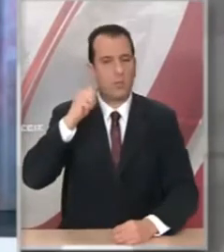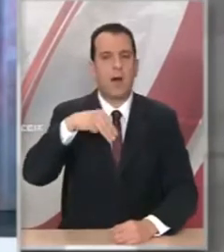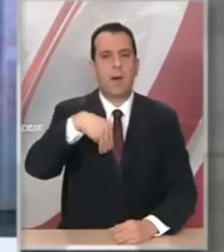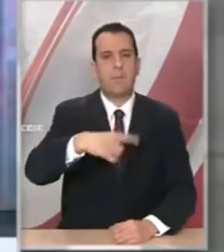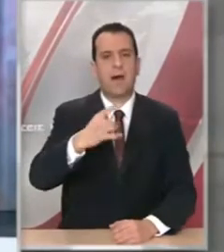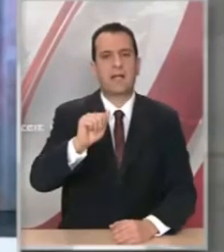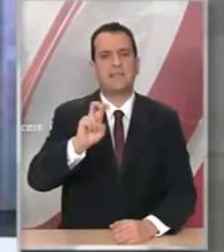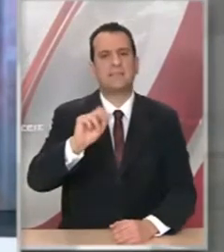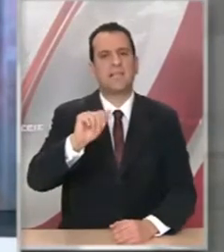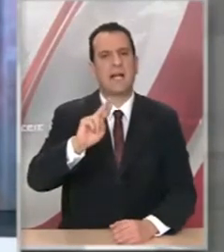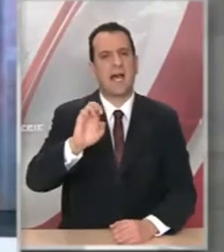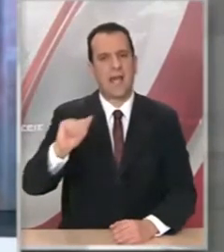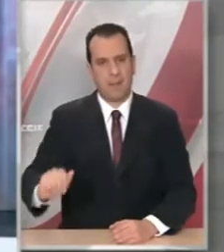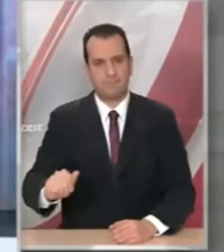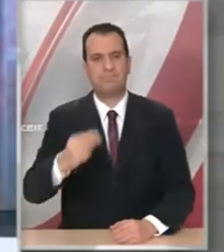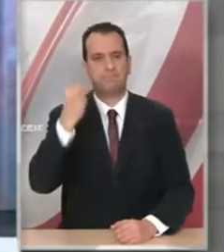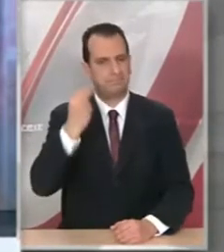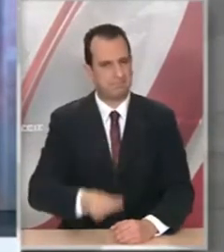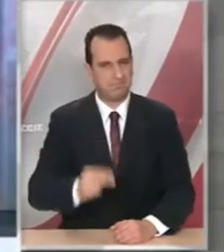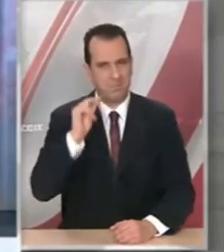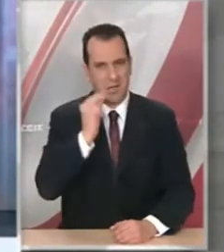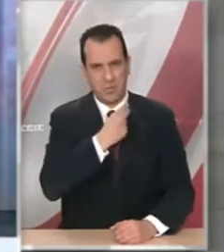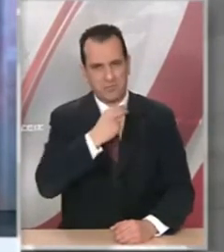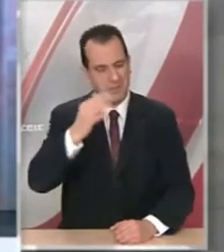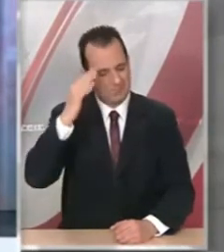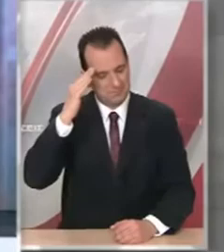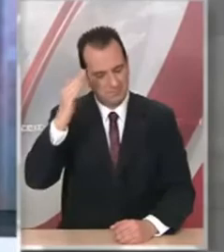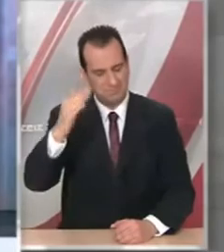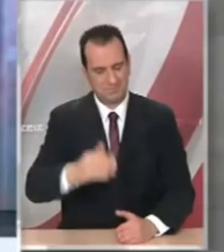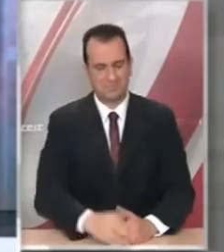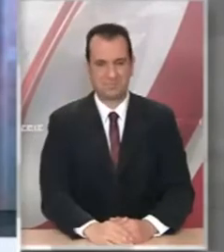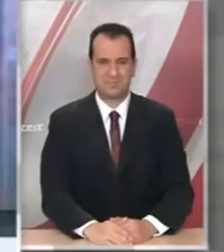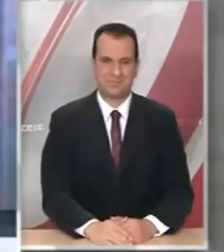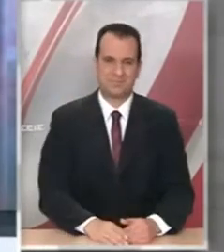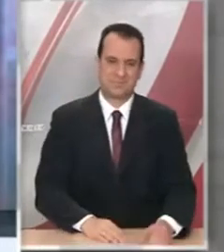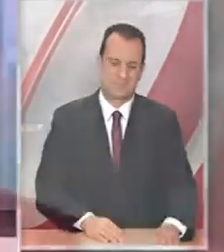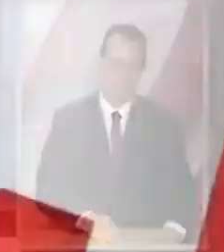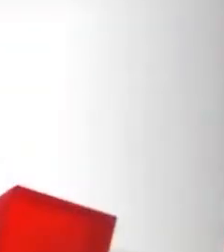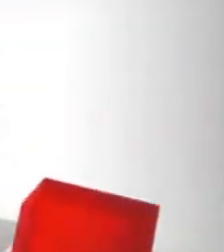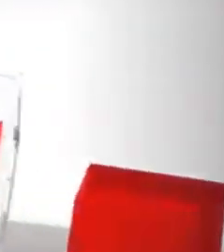ειδήσεων του Star στις 8 παρα 5 με τη Μάρα Ζαχαρέα. Από όλους εμάς να είστε καλά, καλό σας απόγευμα.